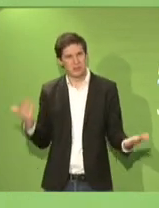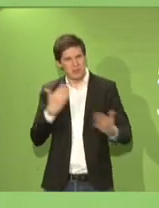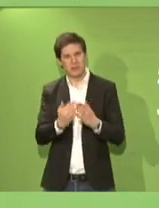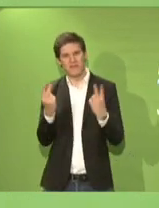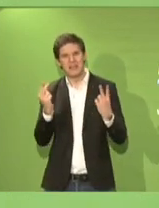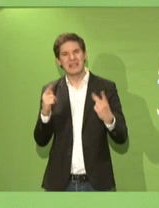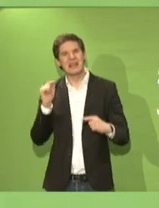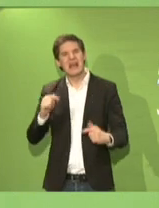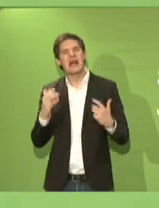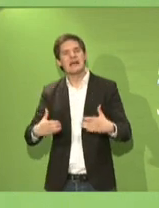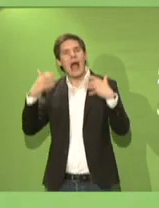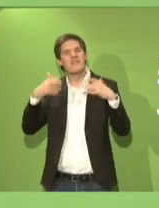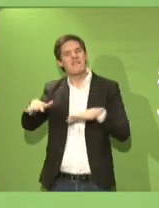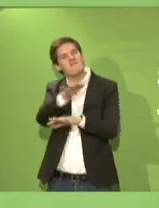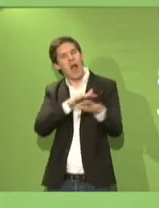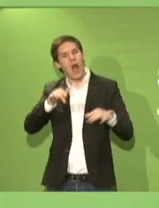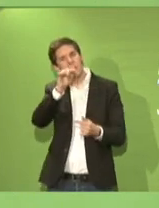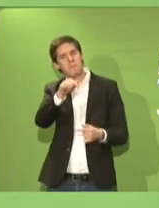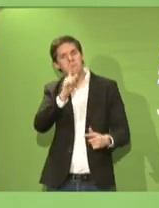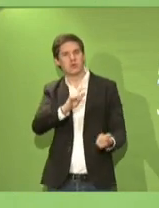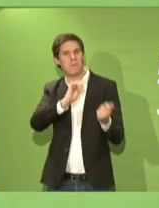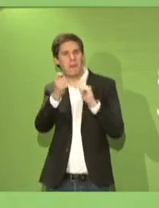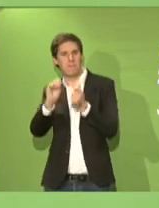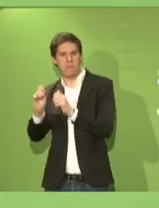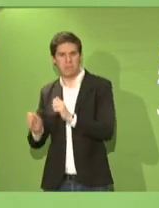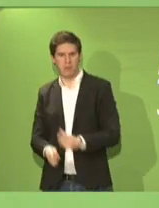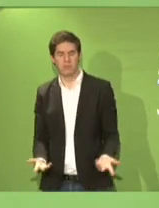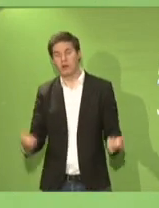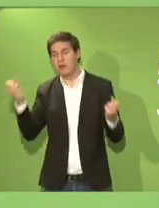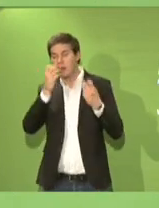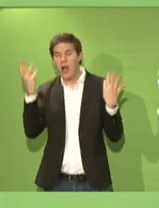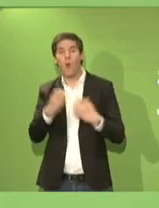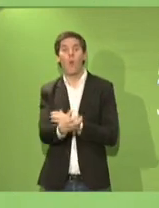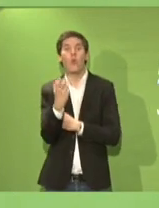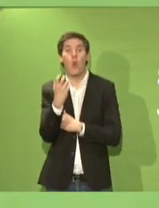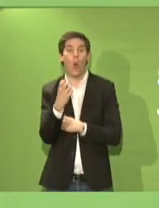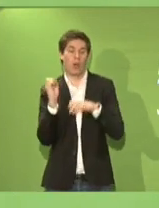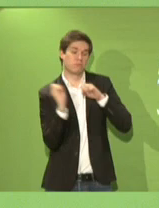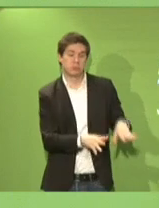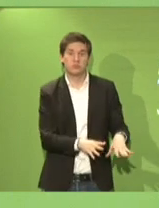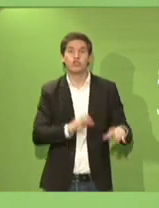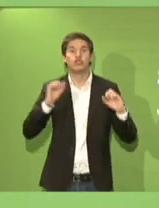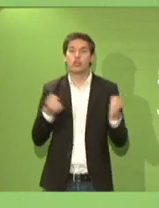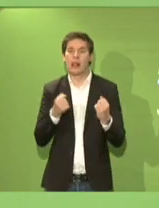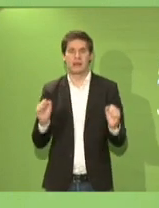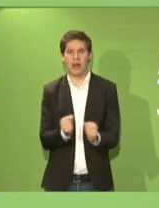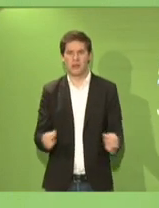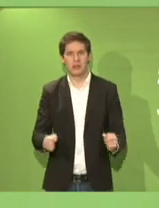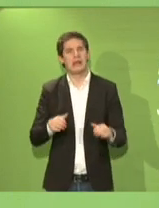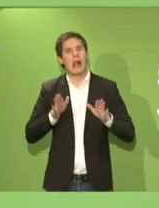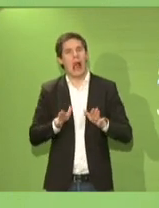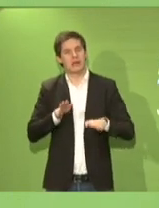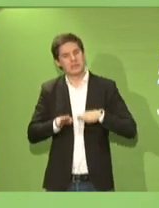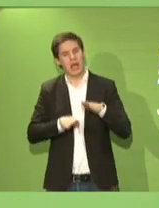der Kraftwerkslandschaft diskutieren. Klar ist für uns alle, der Weg aus der Kohle wird sicher kein hastiger sein. Wir reden hier über einen